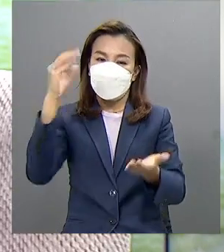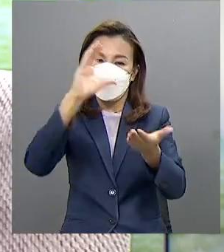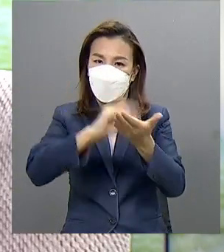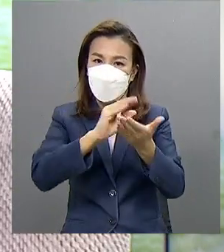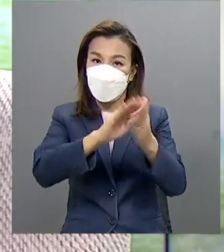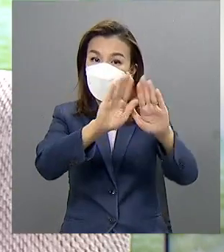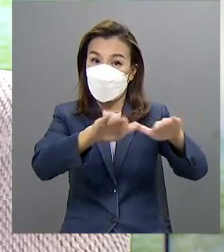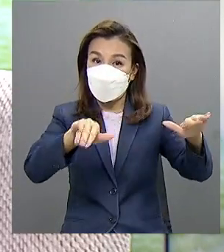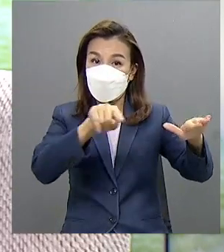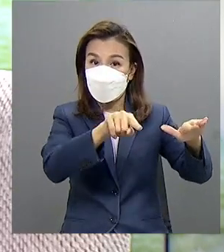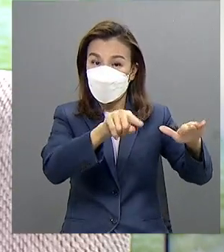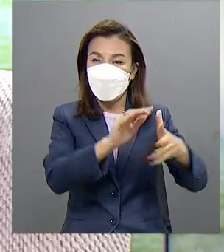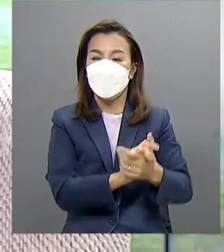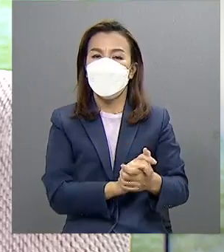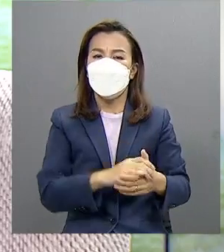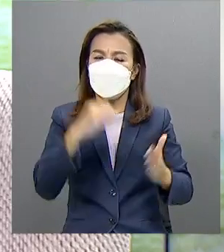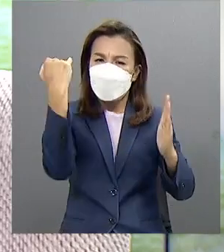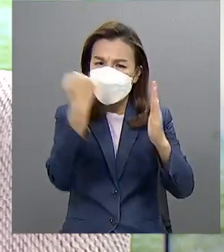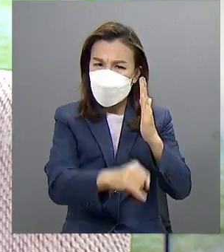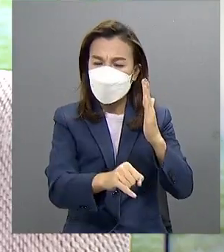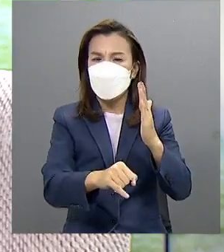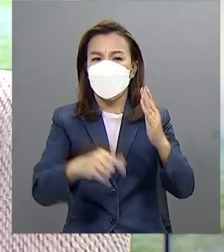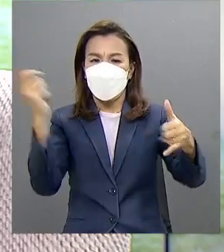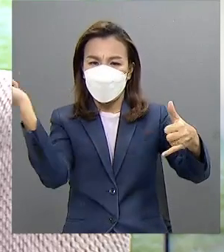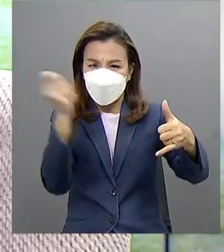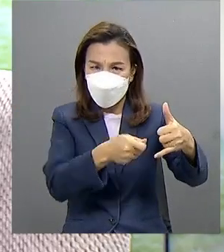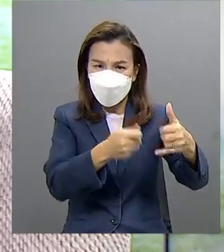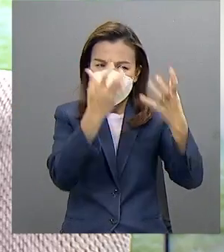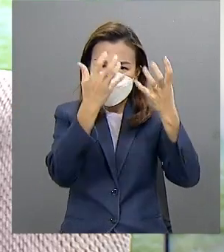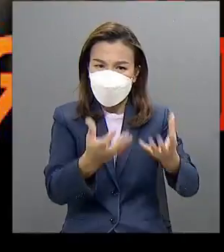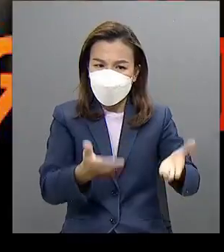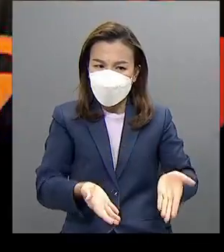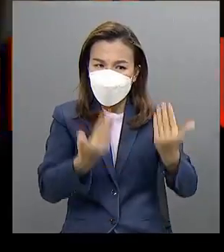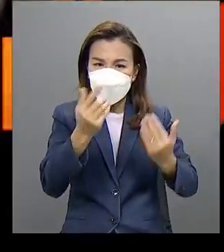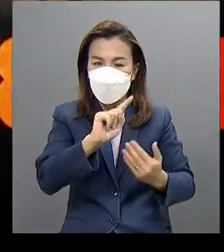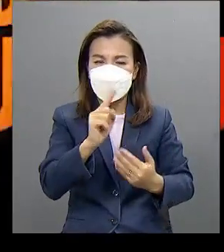ความรุนแรงมากน้อยแค่ไหนไปฟังจากทนายพีชพีรพัฒน์ฝอยทองกันค่ะ